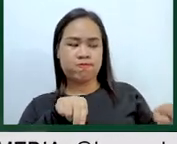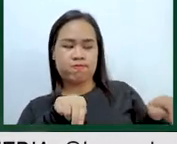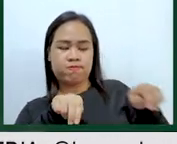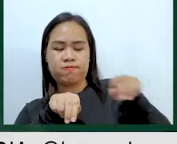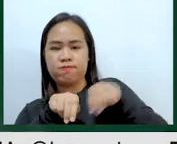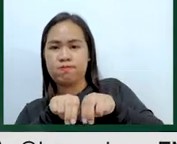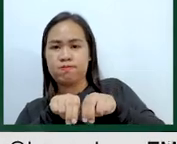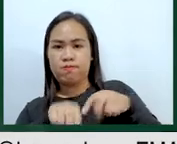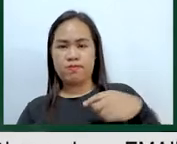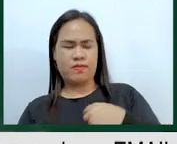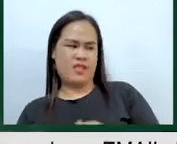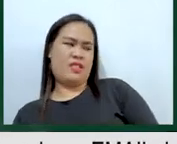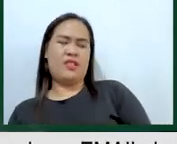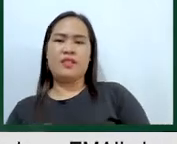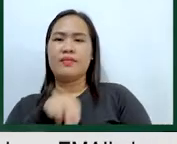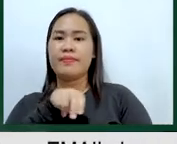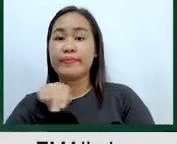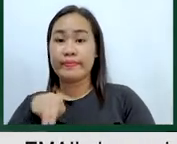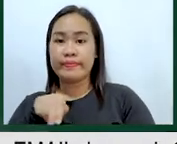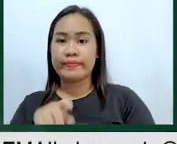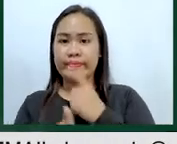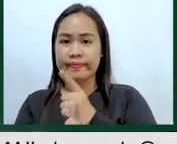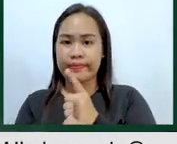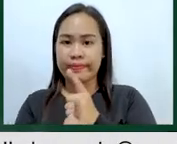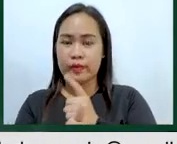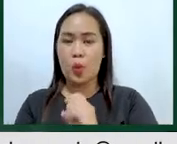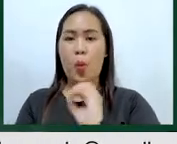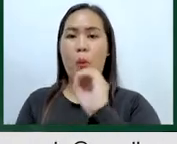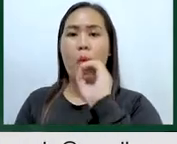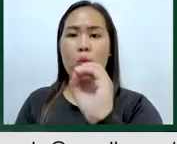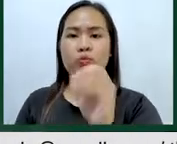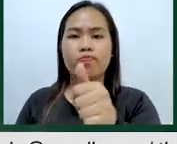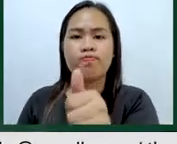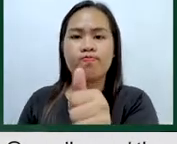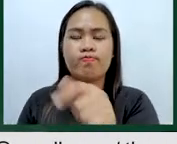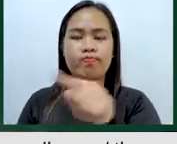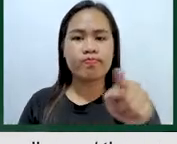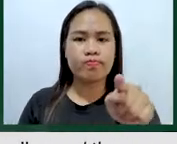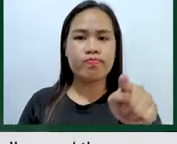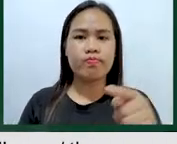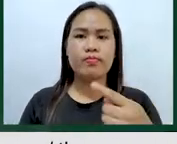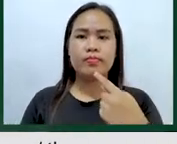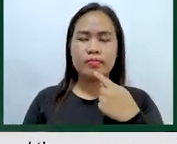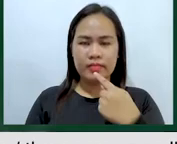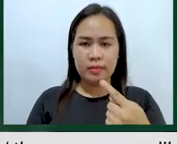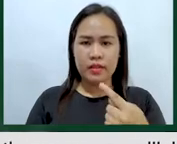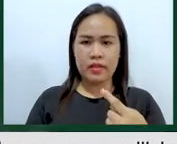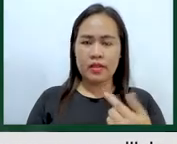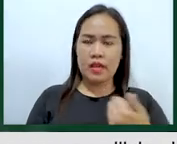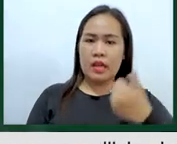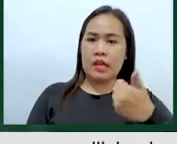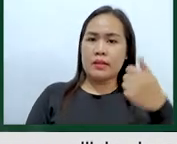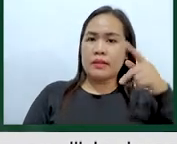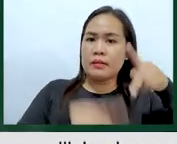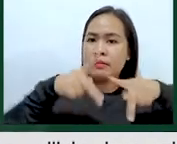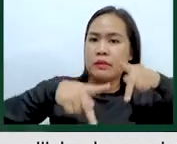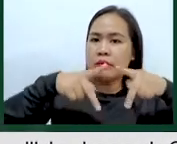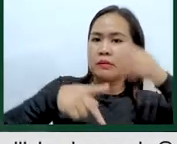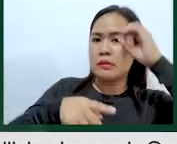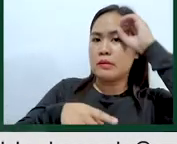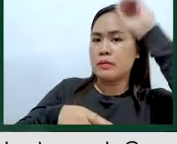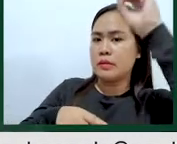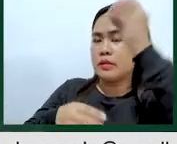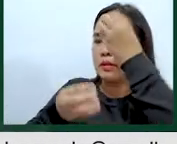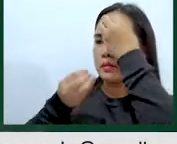rin, di ba? Hindi naman komo sinabi nilang pwede nang mag-social distancing na mas maikli. Ibig sabihin, ligtas na yon,